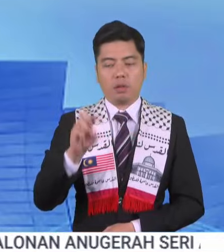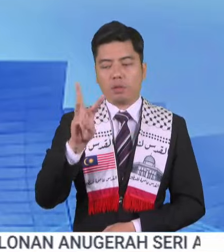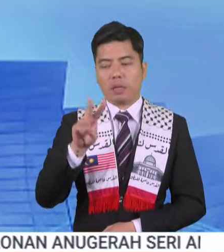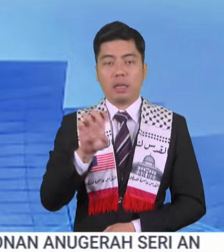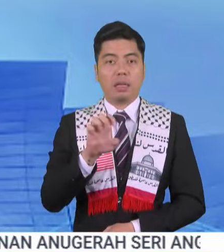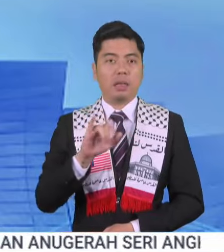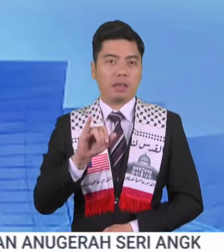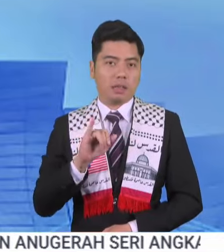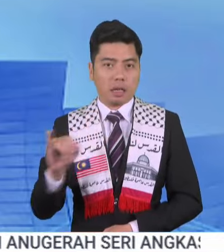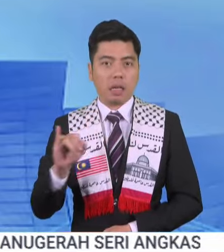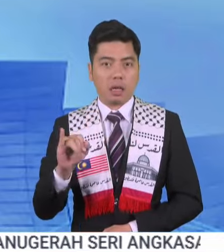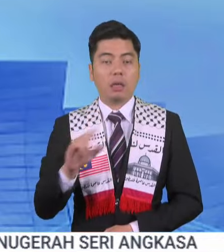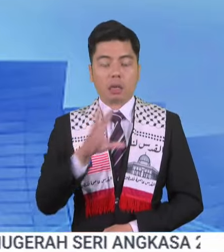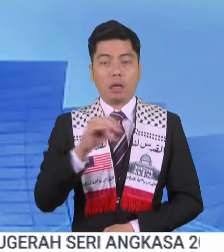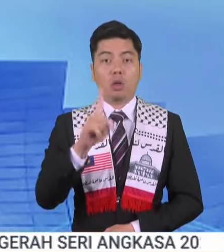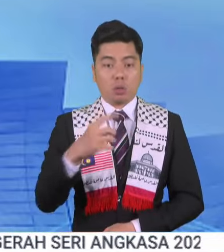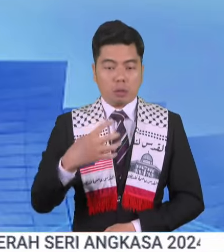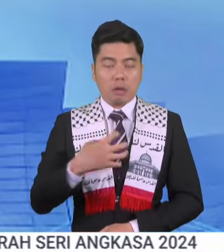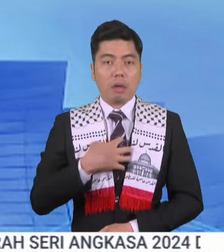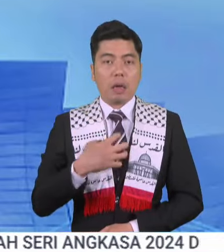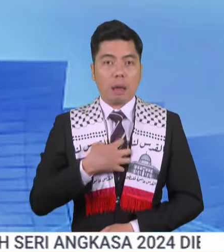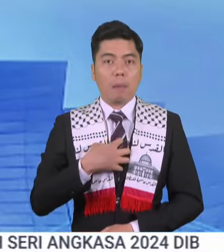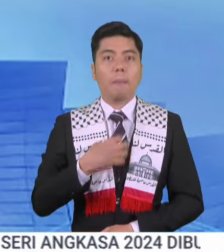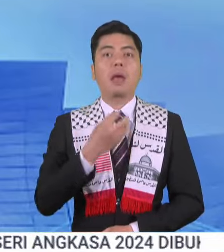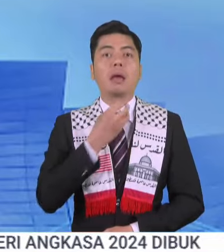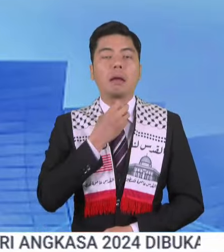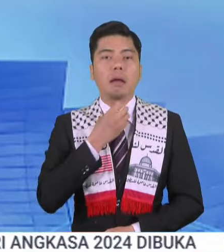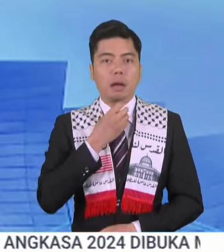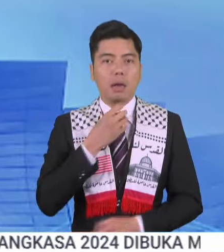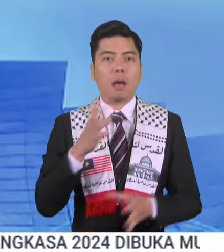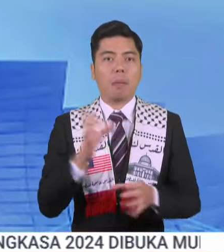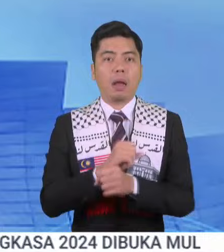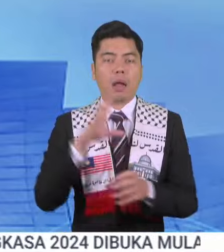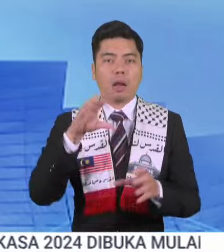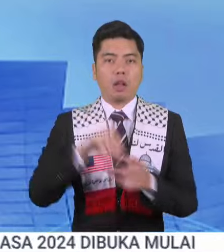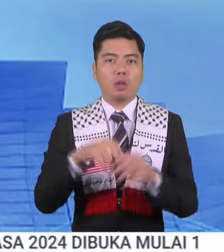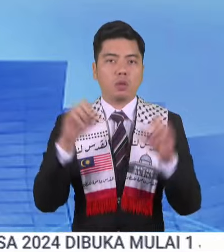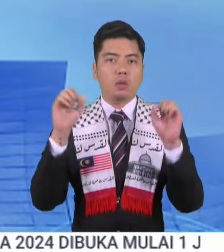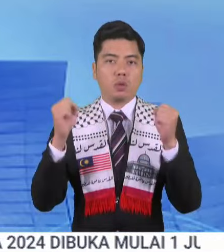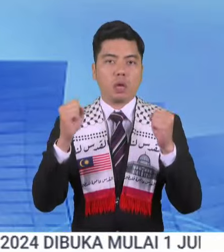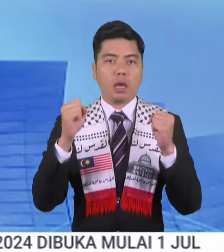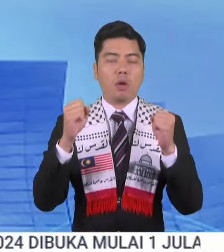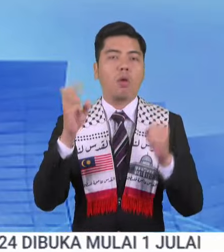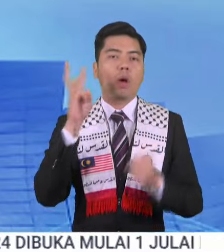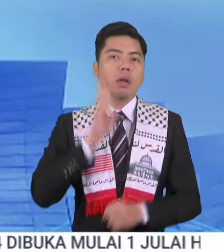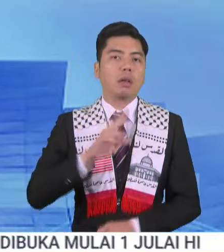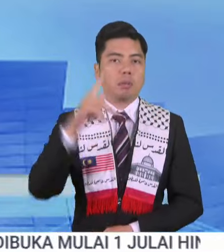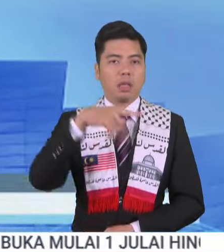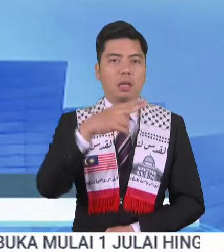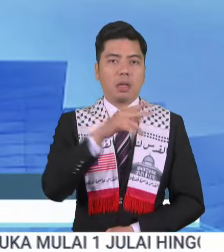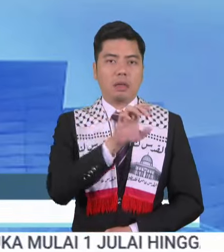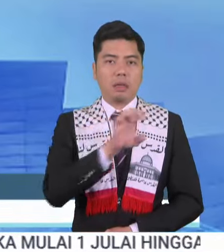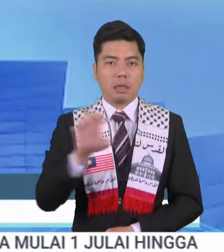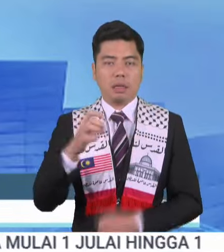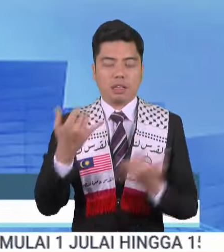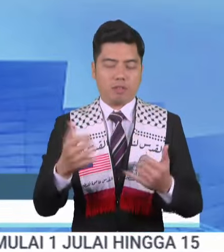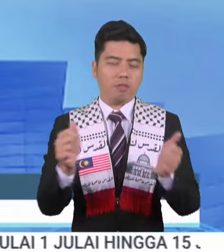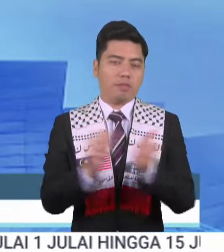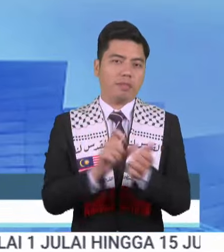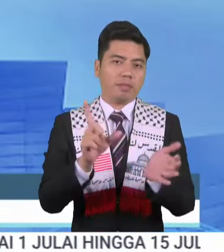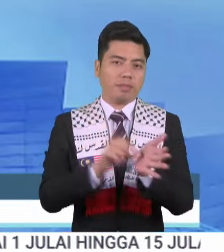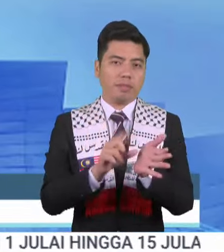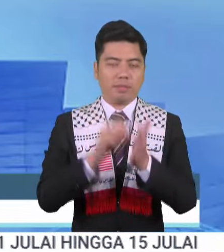Puong Wei. 1 pingat perak juga diraih menerusi atlet renang wanita Pi Jing En. Kita ikuti laporan